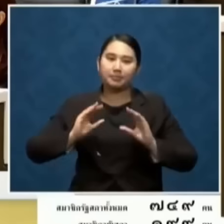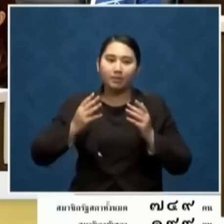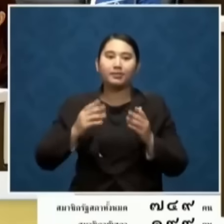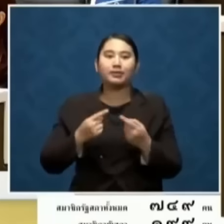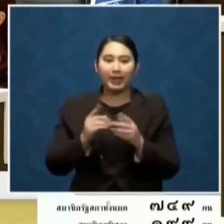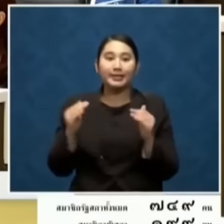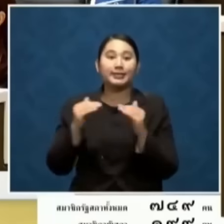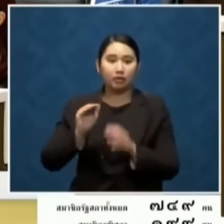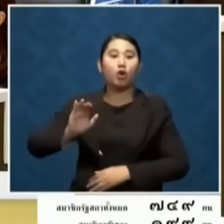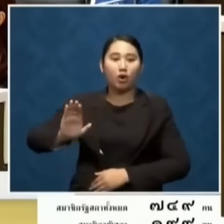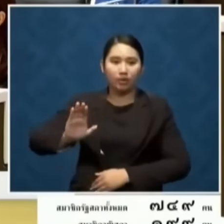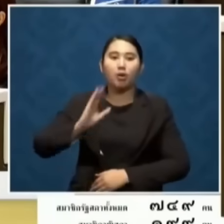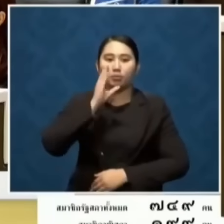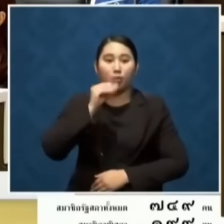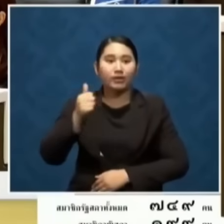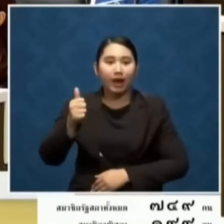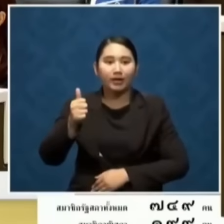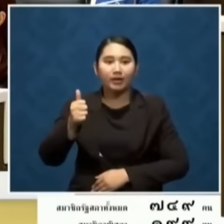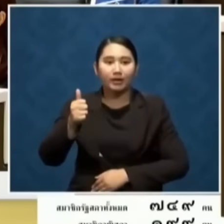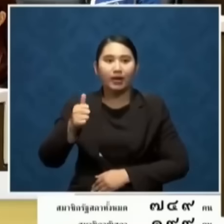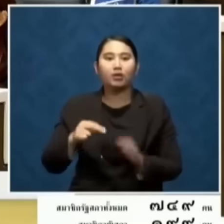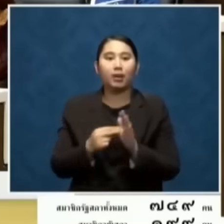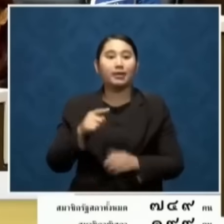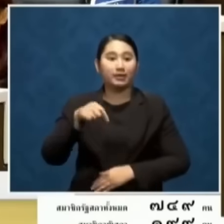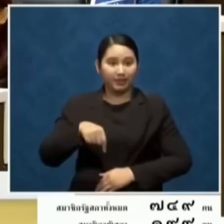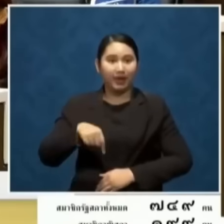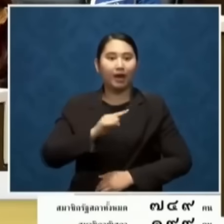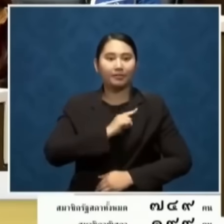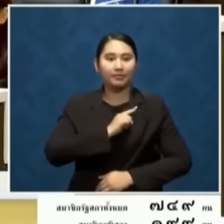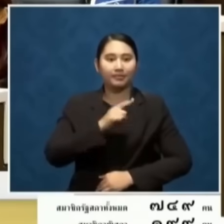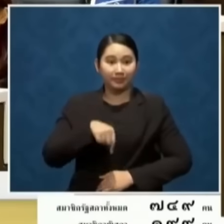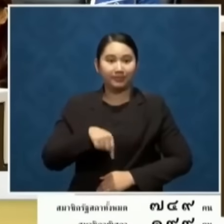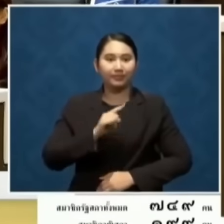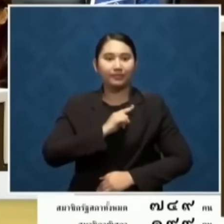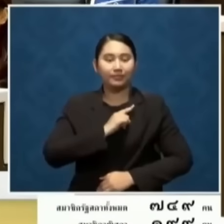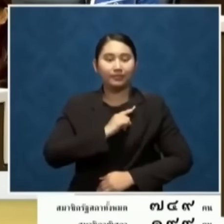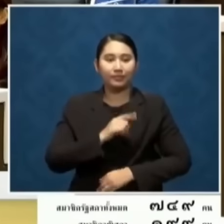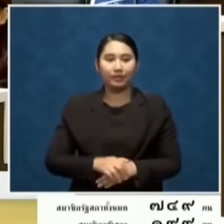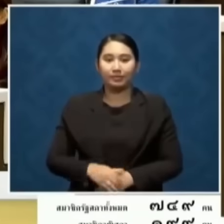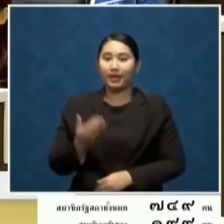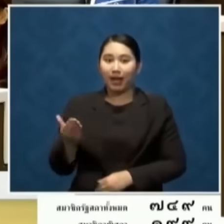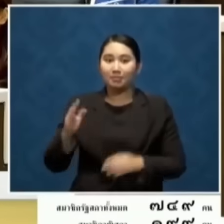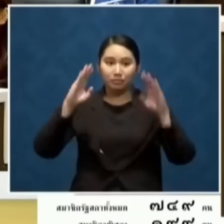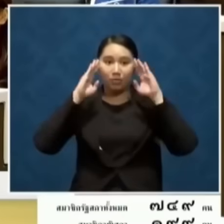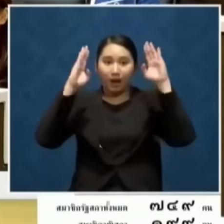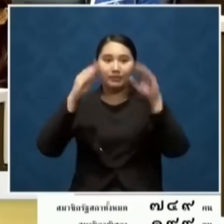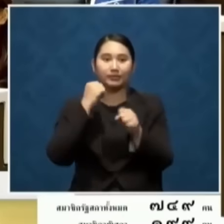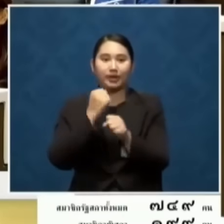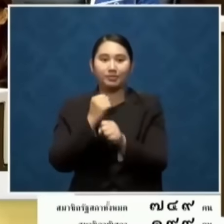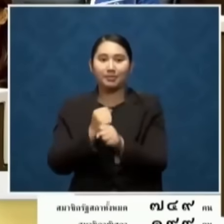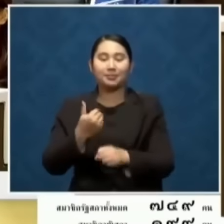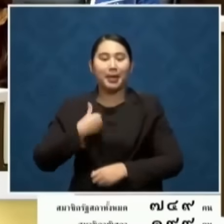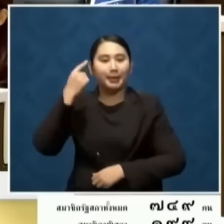ซ็นสัตยาบันนี้แต่ถ้าเราเข้าใจว่าพระองค์ท่านอยู่เหนือการเมืองและทรงใช้อำนาจผ่านครม.อยู่แล้วจะ